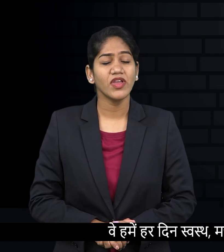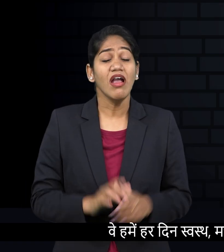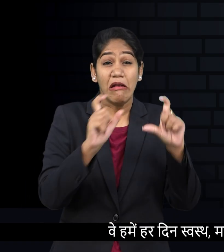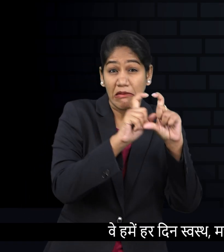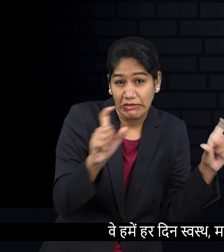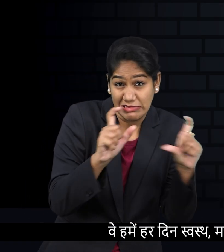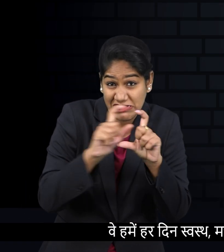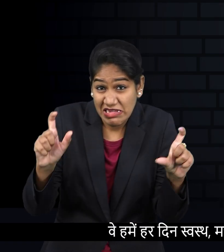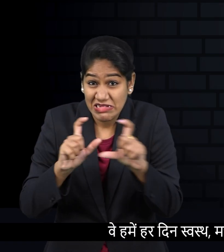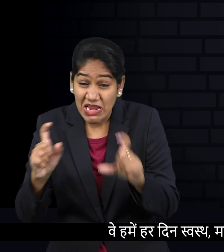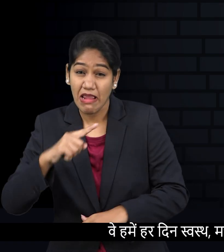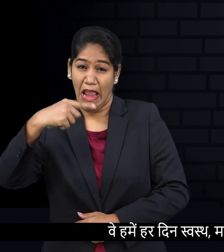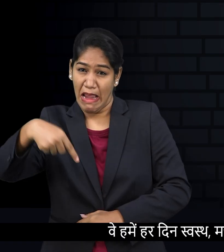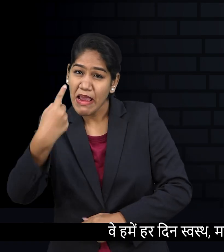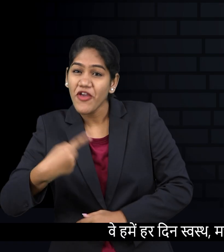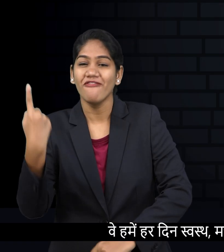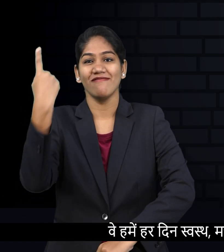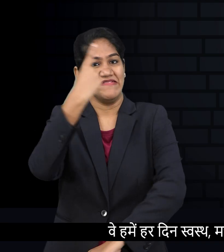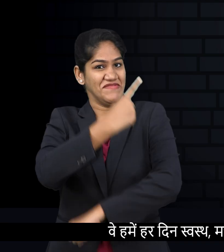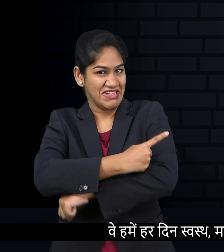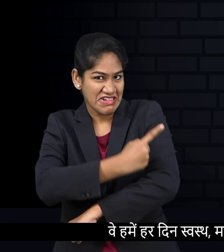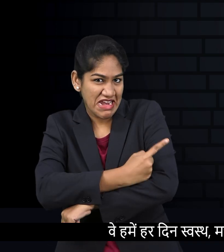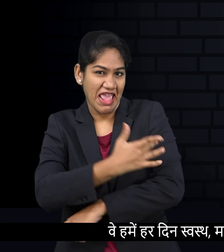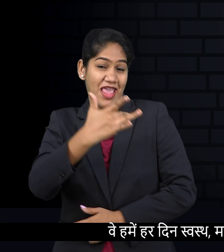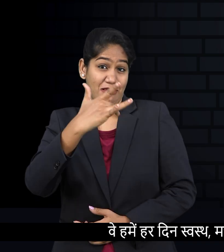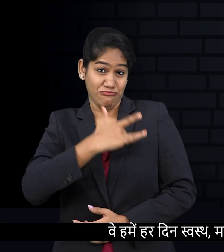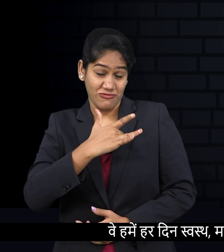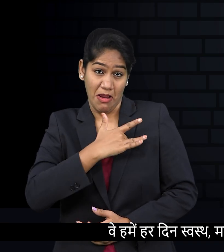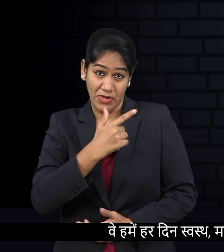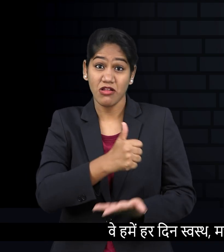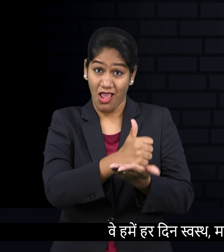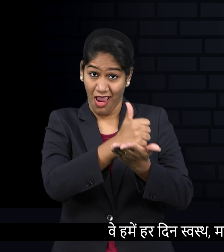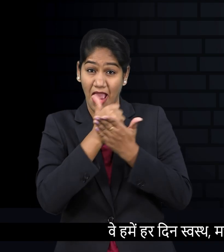वे हमें हर दिन स्वस्थ, मजबूत और साफ रहने में मदद करती है।